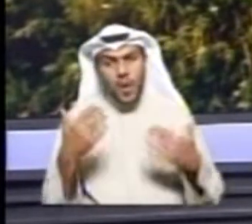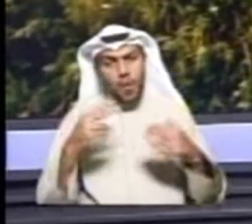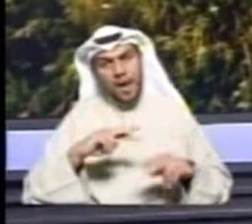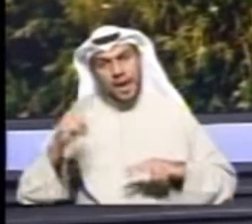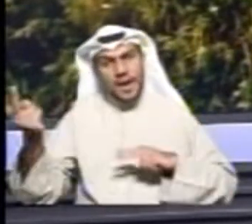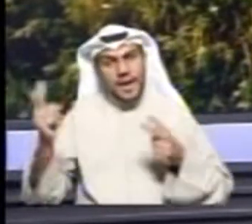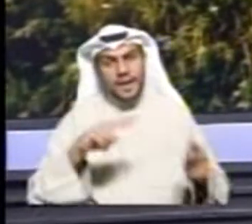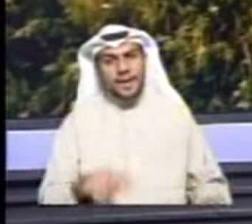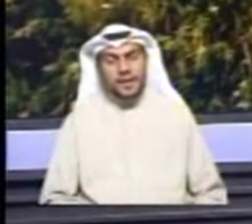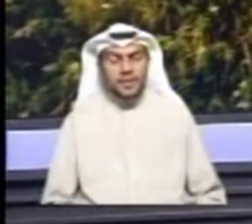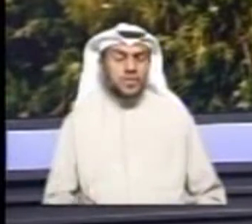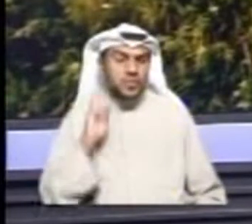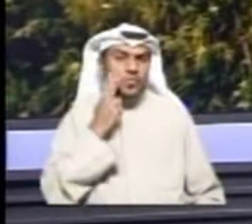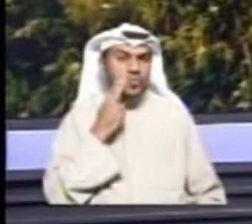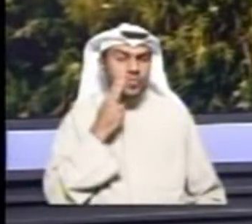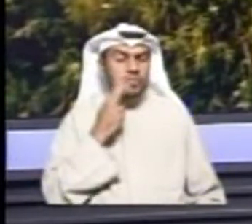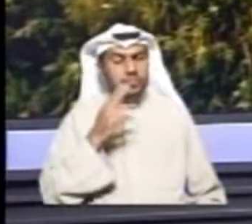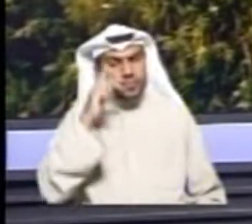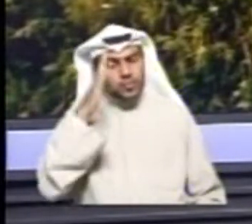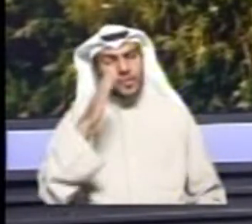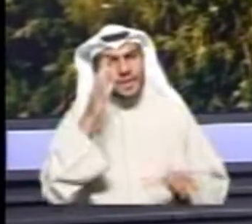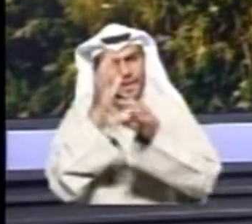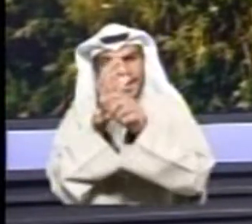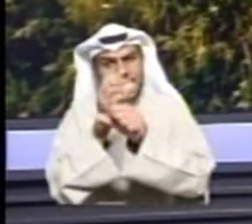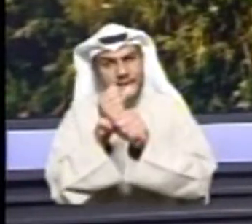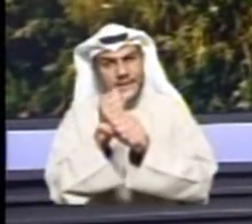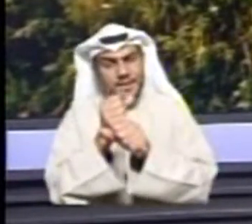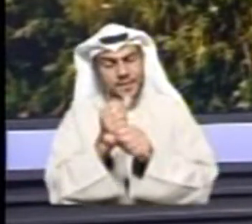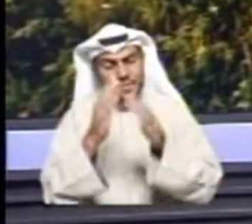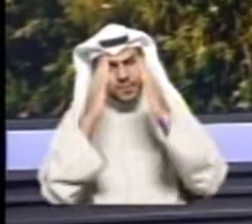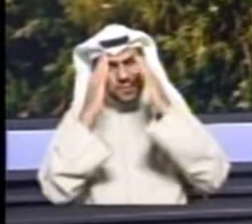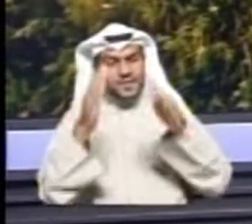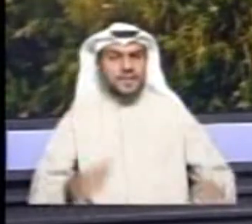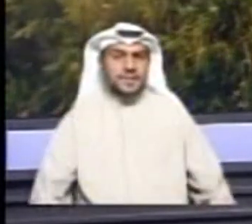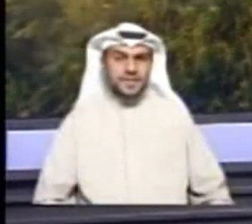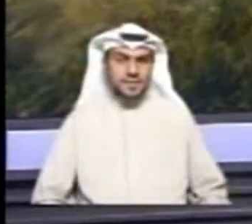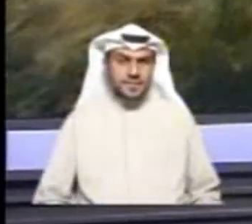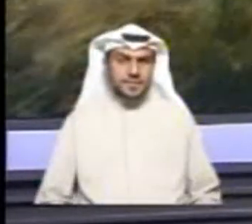تنتهي جولتنا الجوية، لكن بعد هذه الجولة لدرجات الحرارة في بعض العواصم المدن حول العالم.